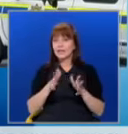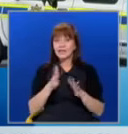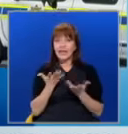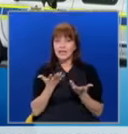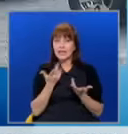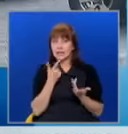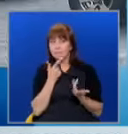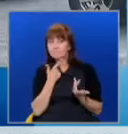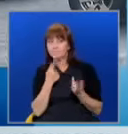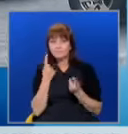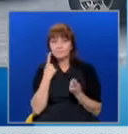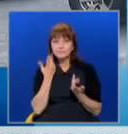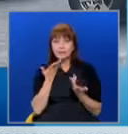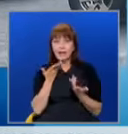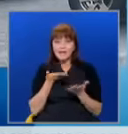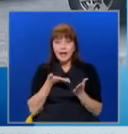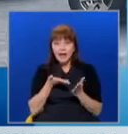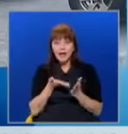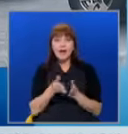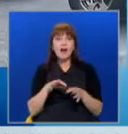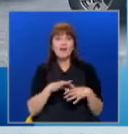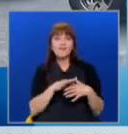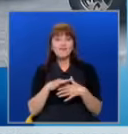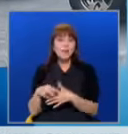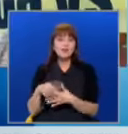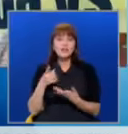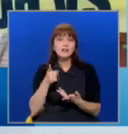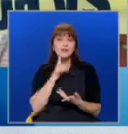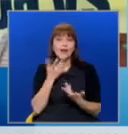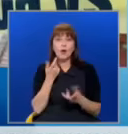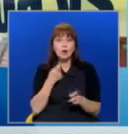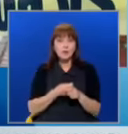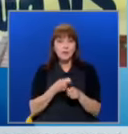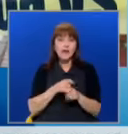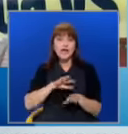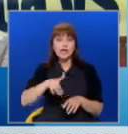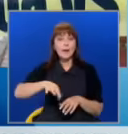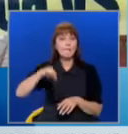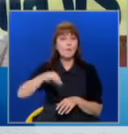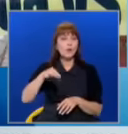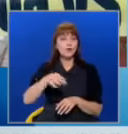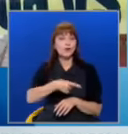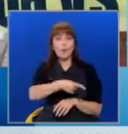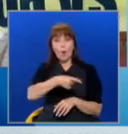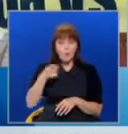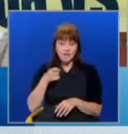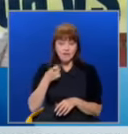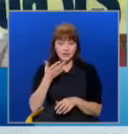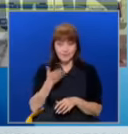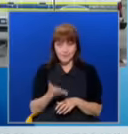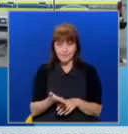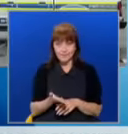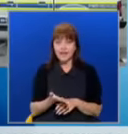гореща следа, която да води към извършителите и най-вече към поръчителите на това брутално